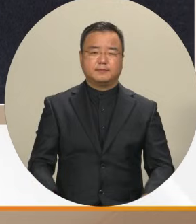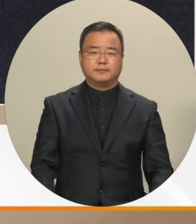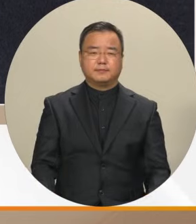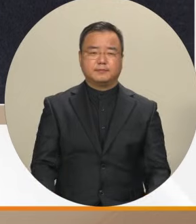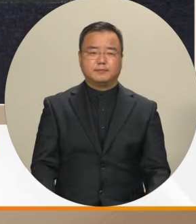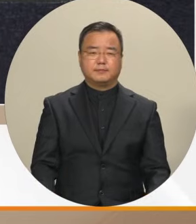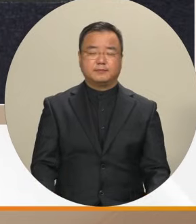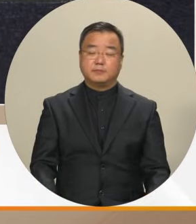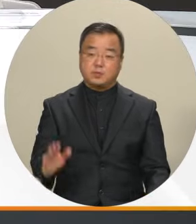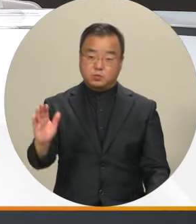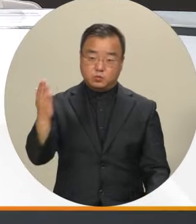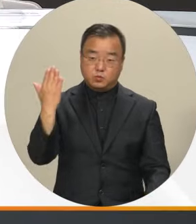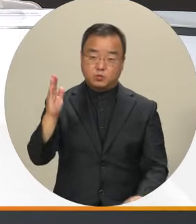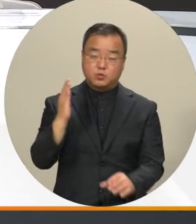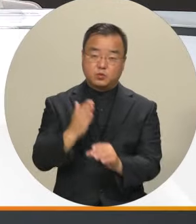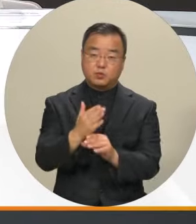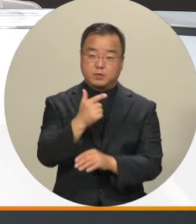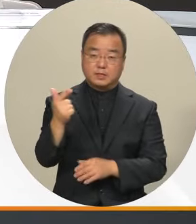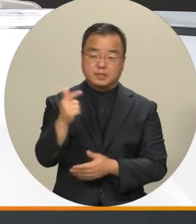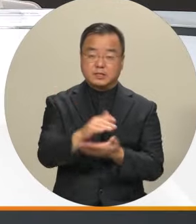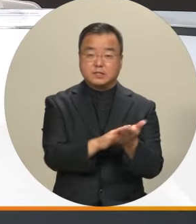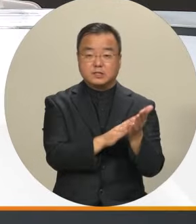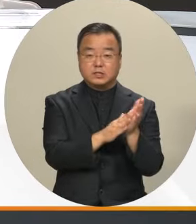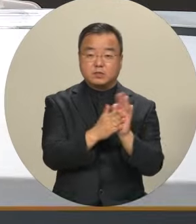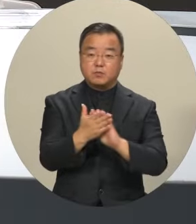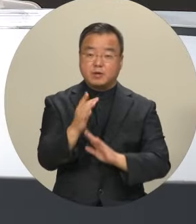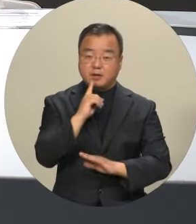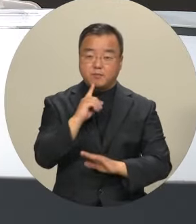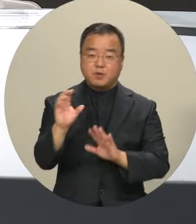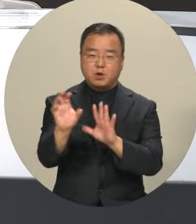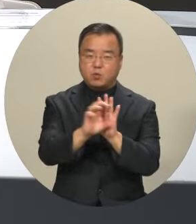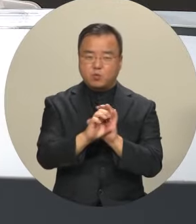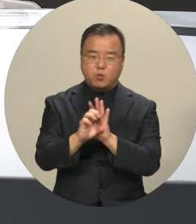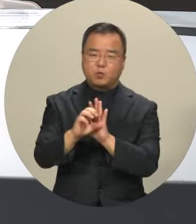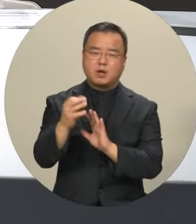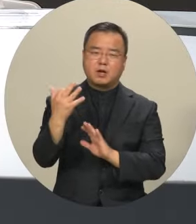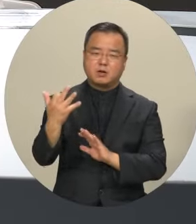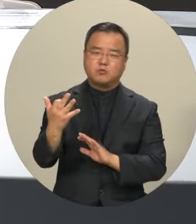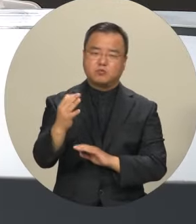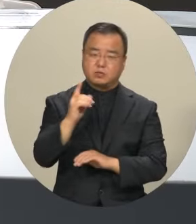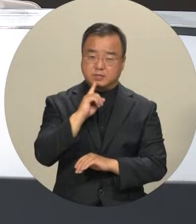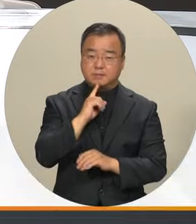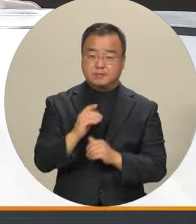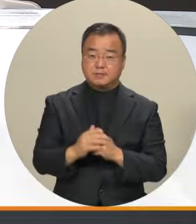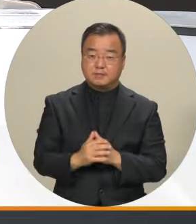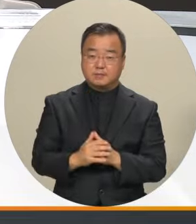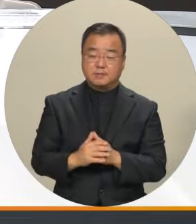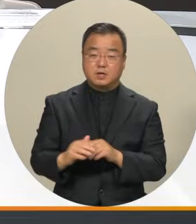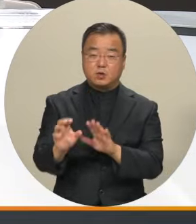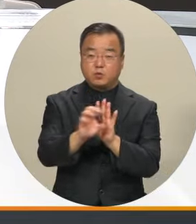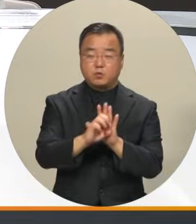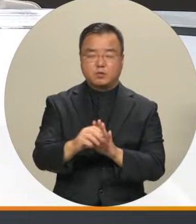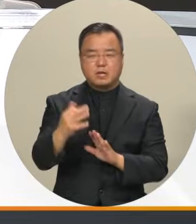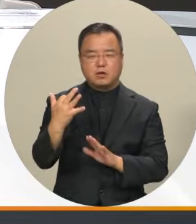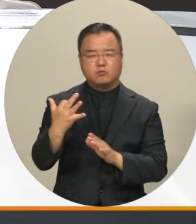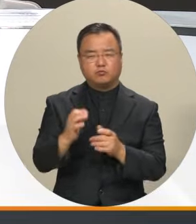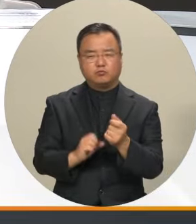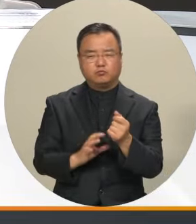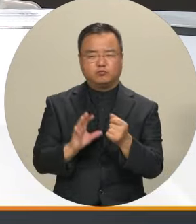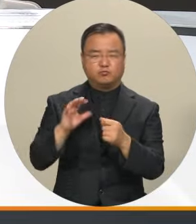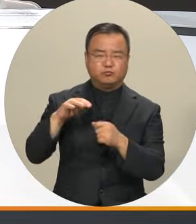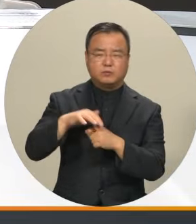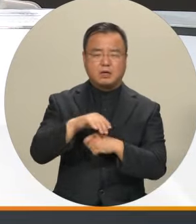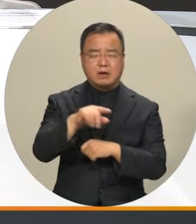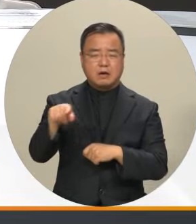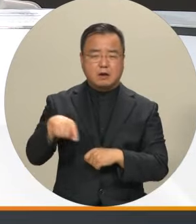네 또 최근에 있었던대 전환이라고 한다면 코로나 팬데믹 빼내올 수 없지 않습니까 그렇다면이 코로나 19 팬데믹 이런 집단